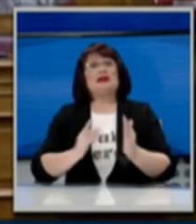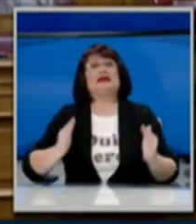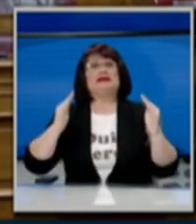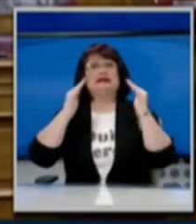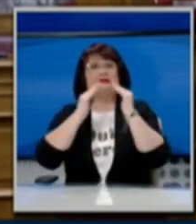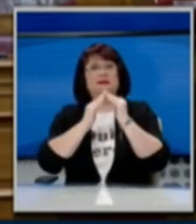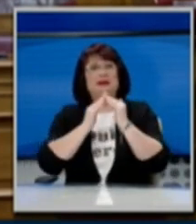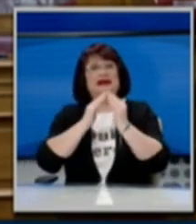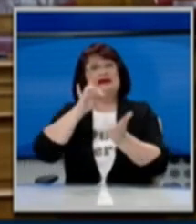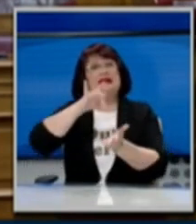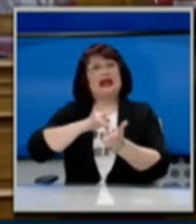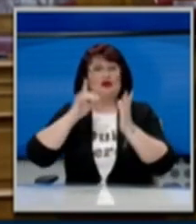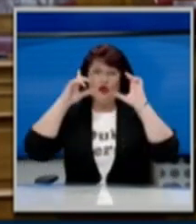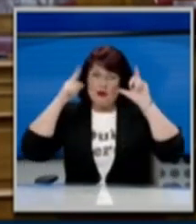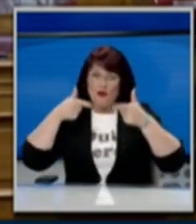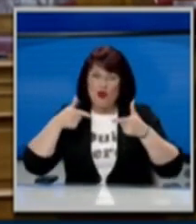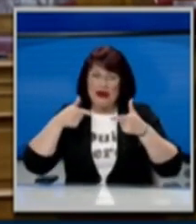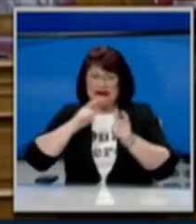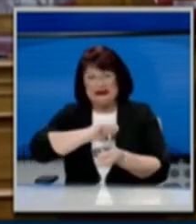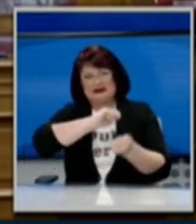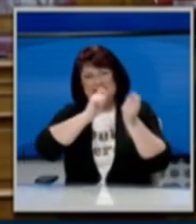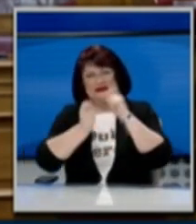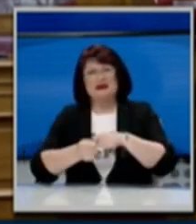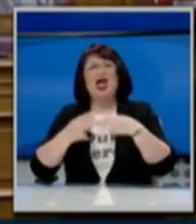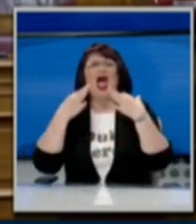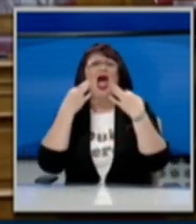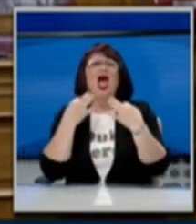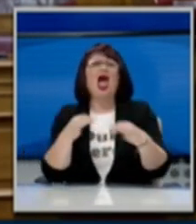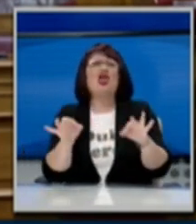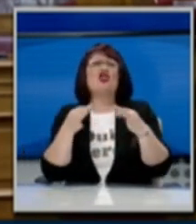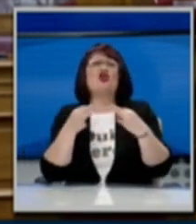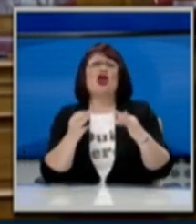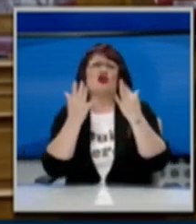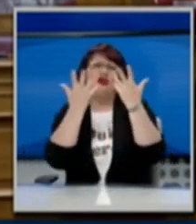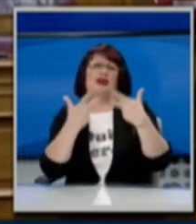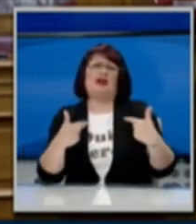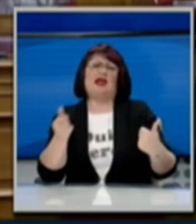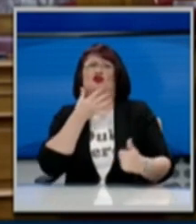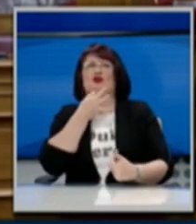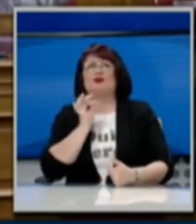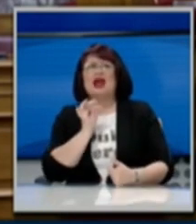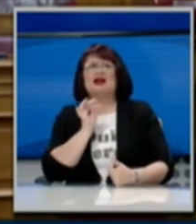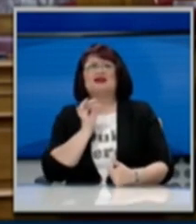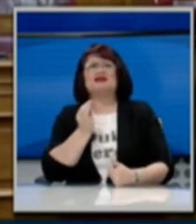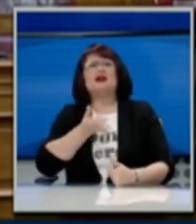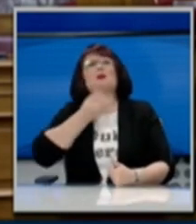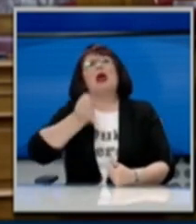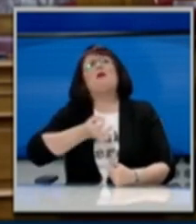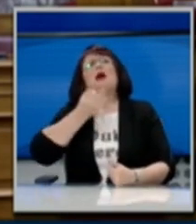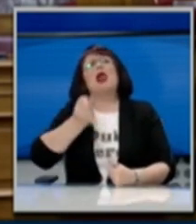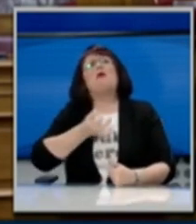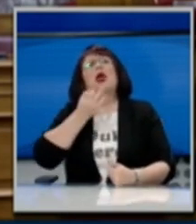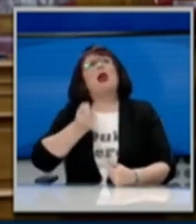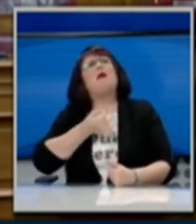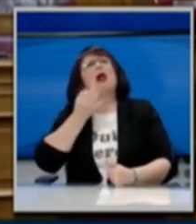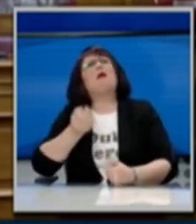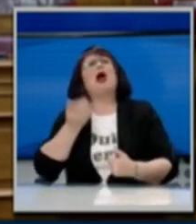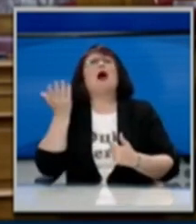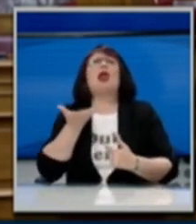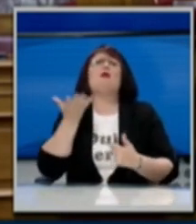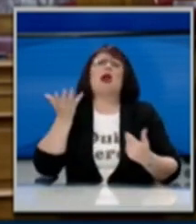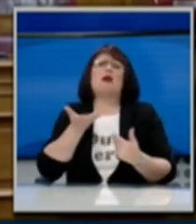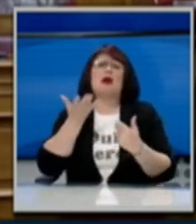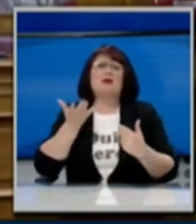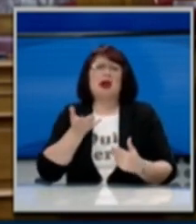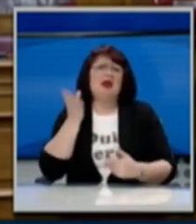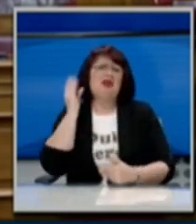δημοκρατικής λειτουργίας, μετατρέπεται σε άδειο θέατρο όπου εκφωνούνται παράλληλοι μονόλογοι χωρίς